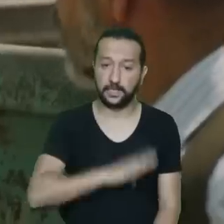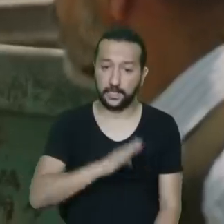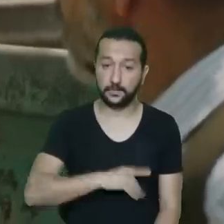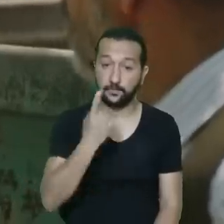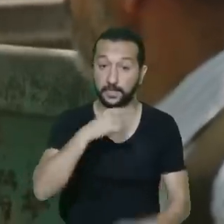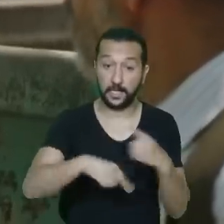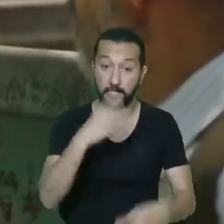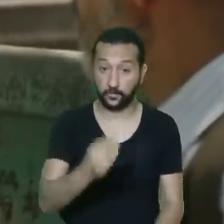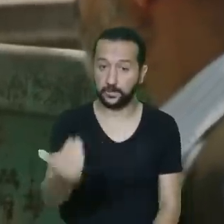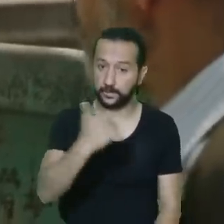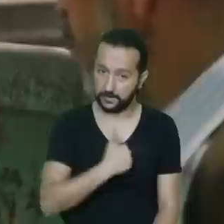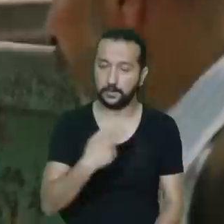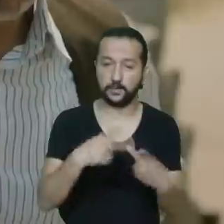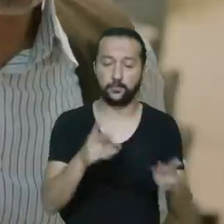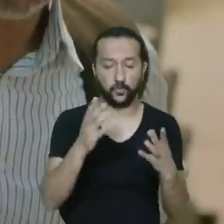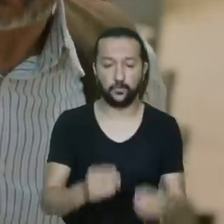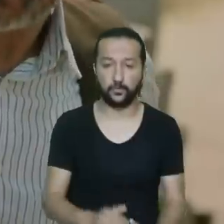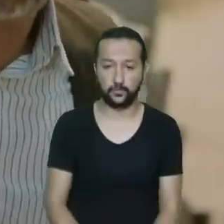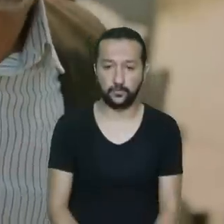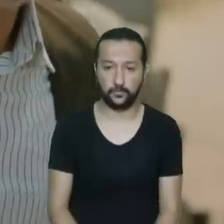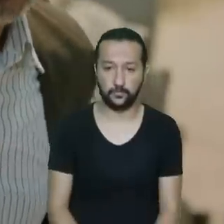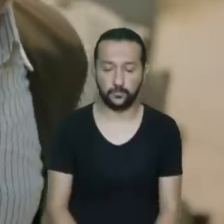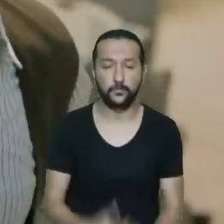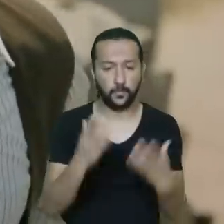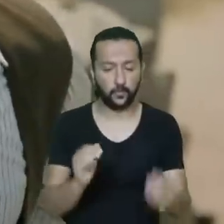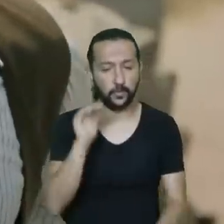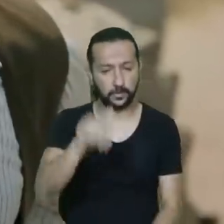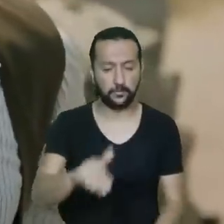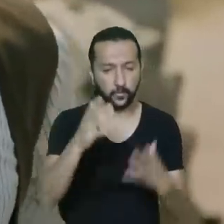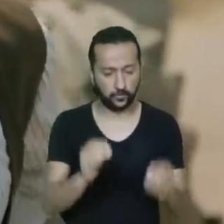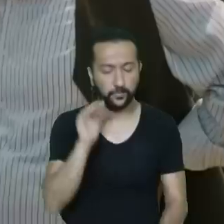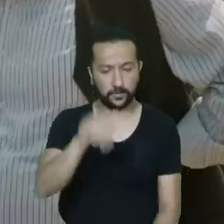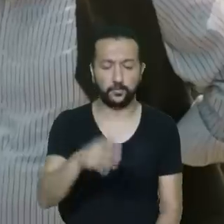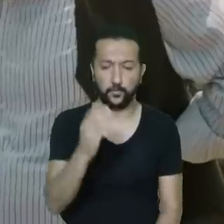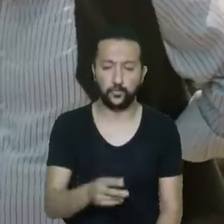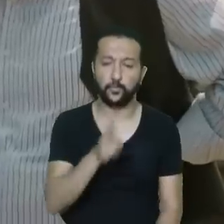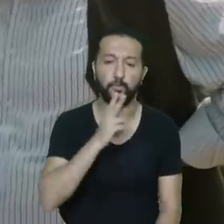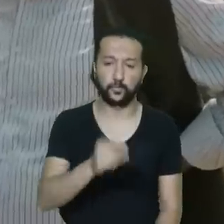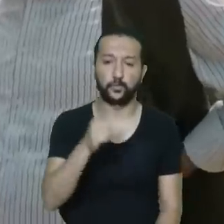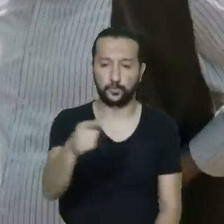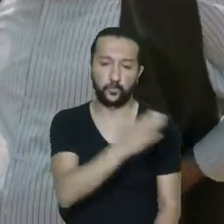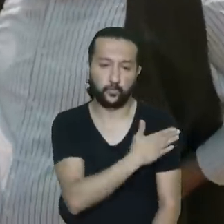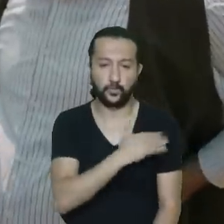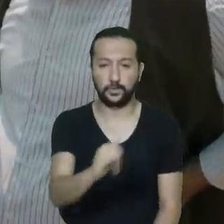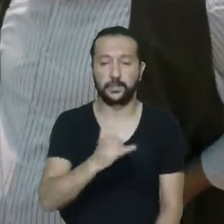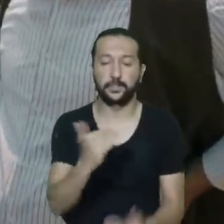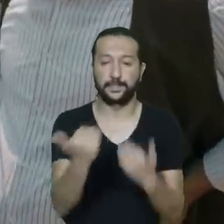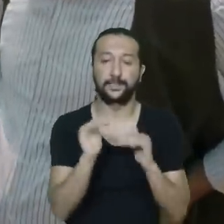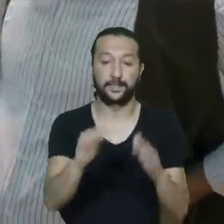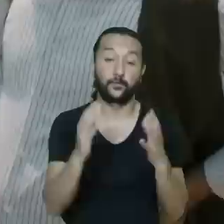Dertleşecek birilerini ararsan beni gelebilirsin. Gelirim canım gelirim gelme mi? Sonuçta omuz olacağız